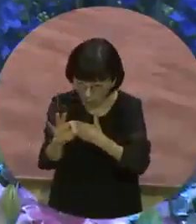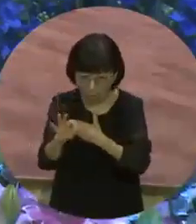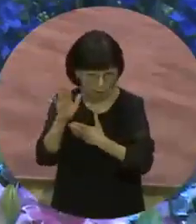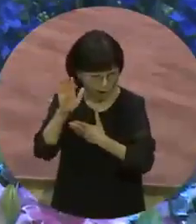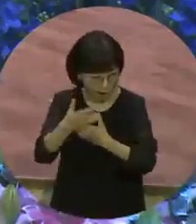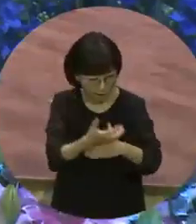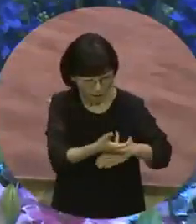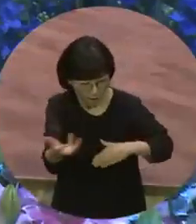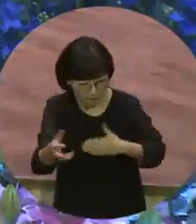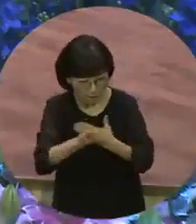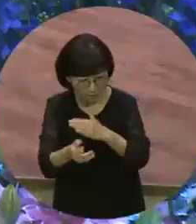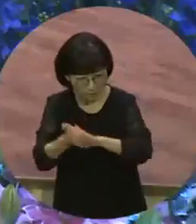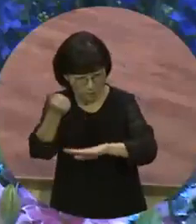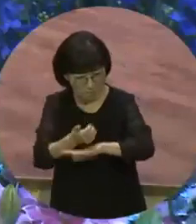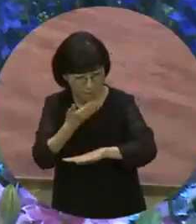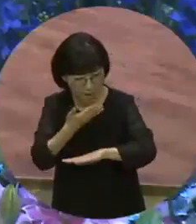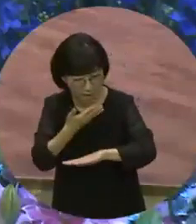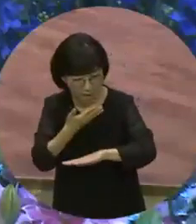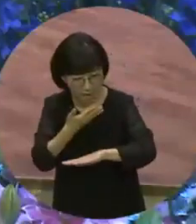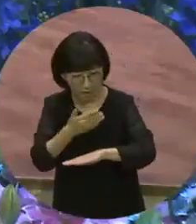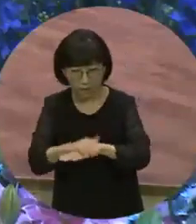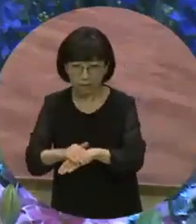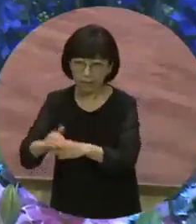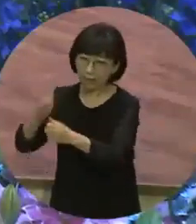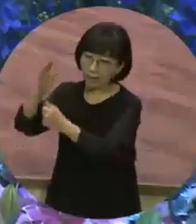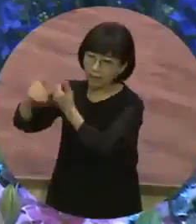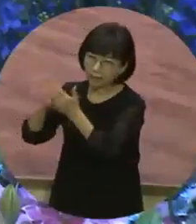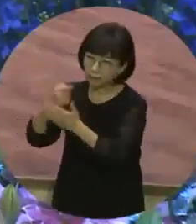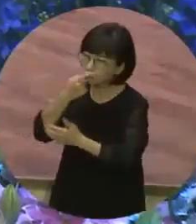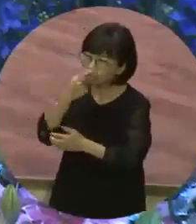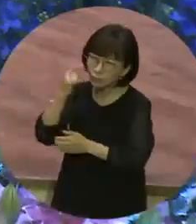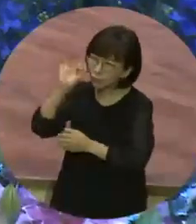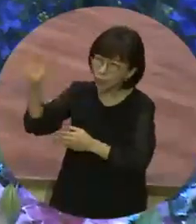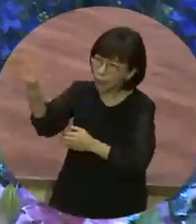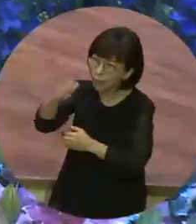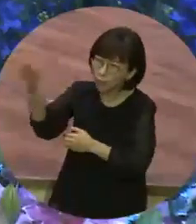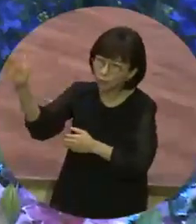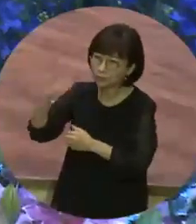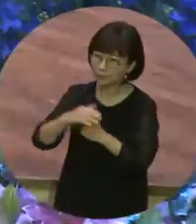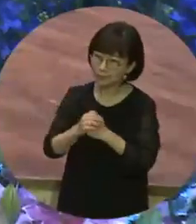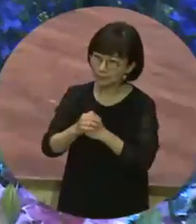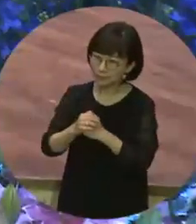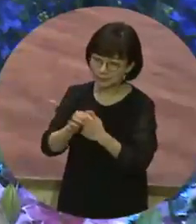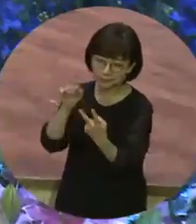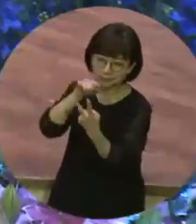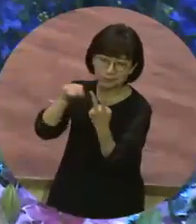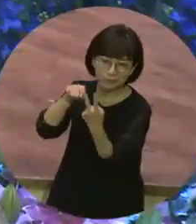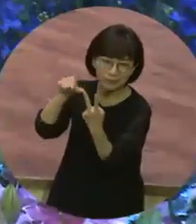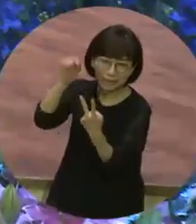보이는데 누구를 선택할래라는 선택을 지금 말씀하고 있어.